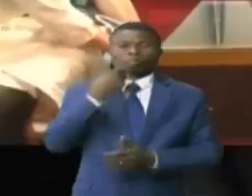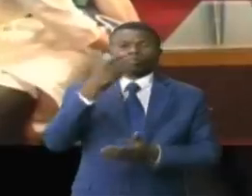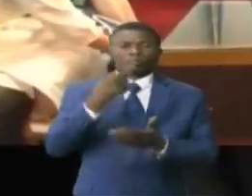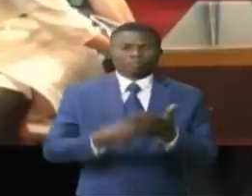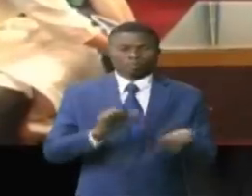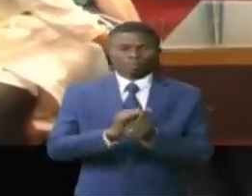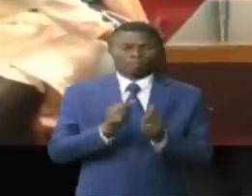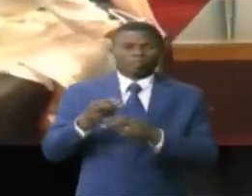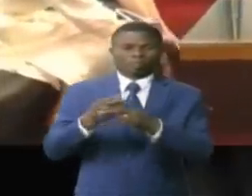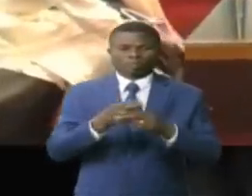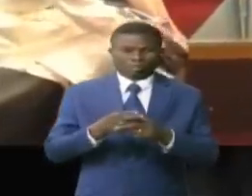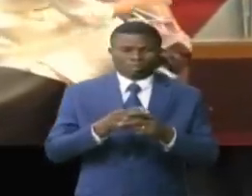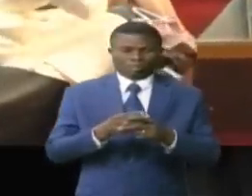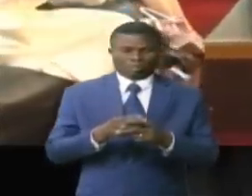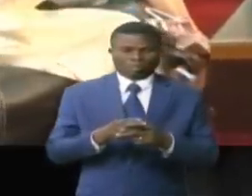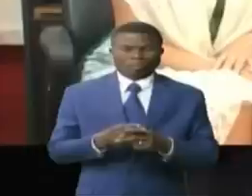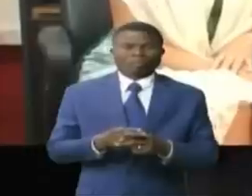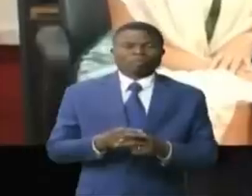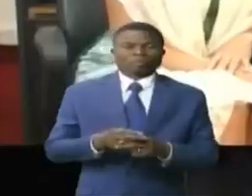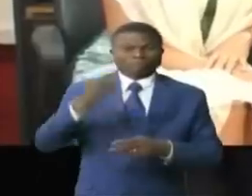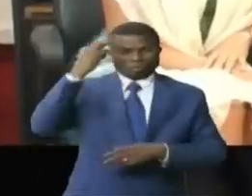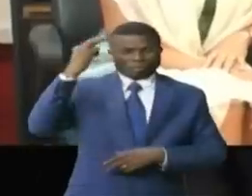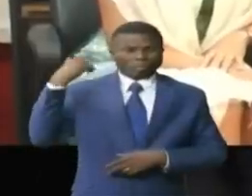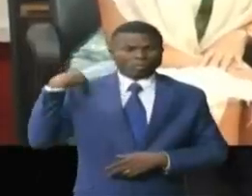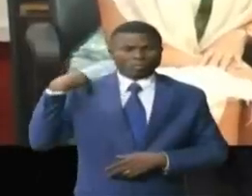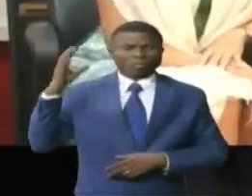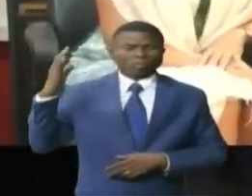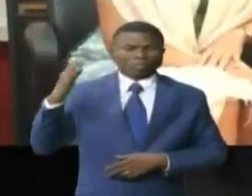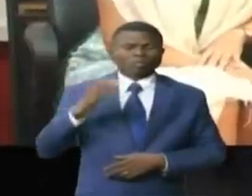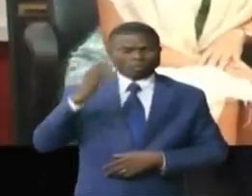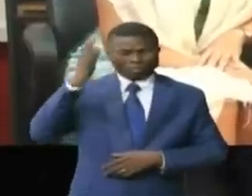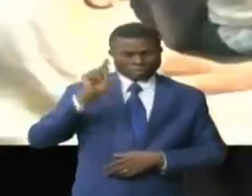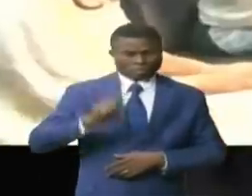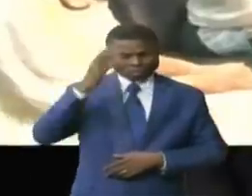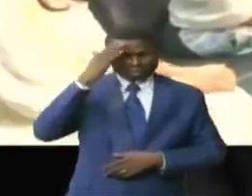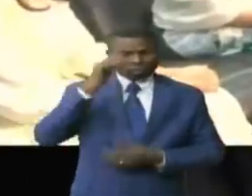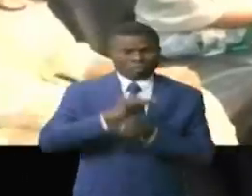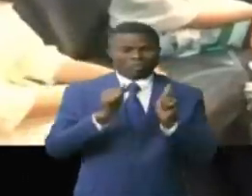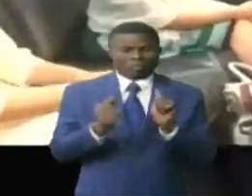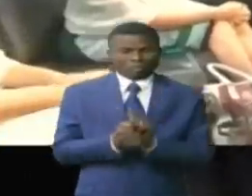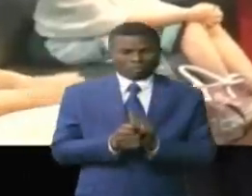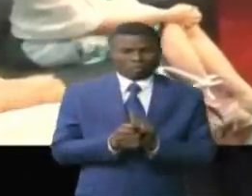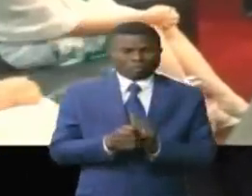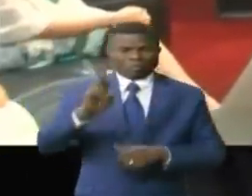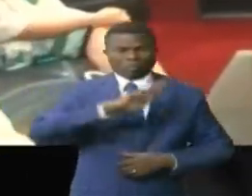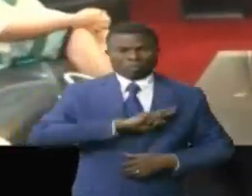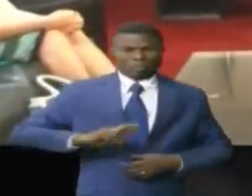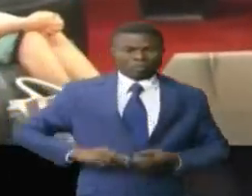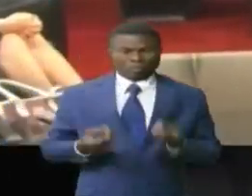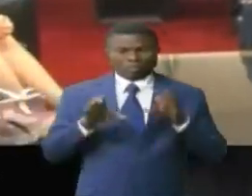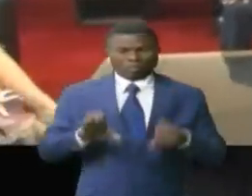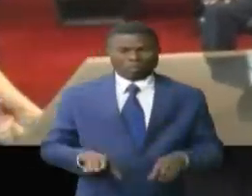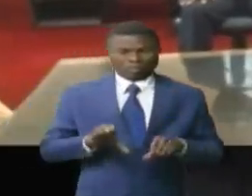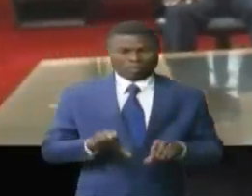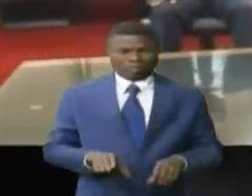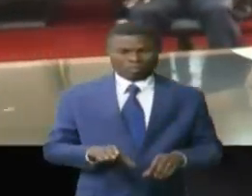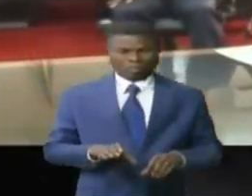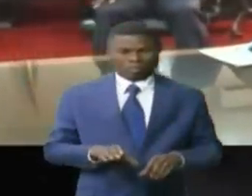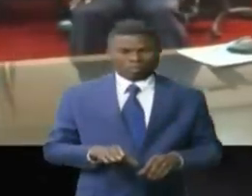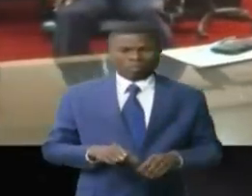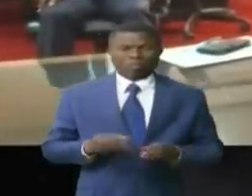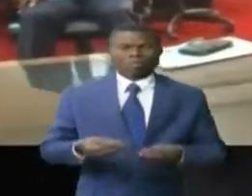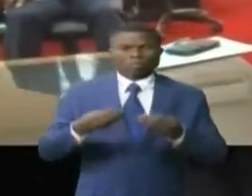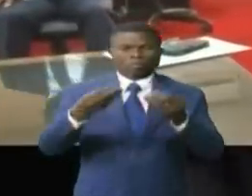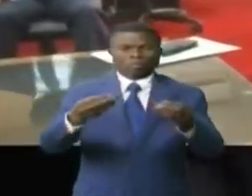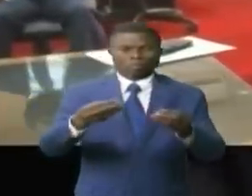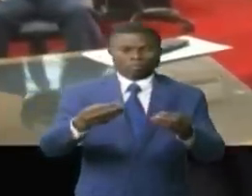volet sécuritaire, l'hôte du ministre d'État a voulu s'imprégner des défis que la République démocratique du Congo peut relever